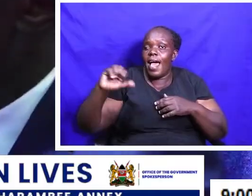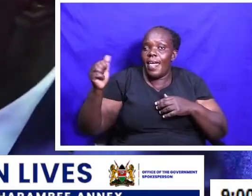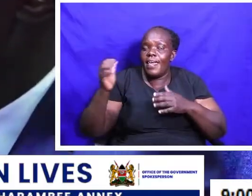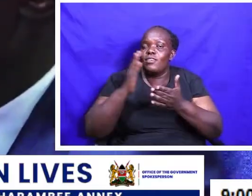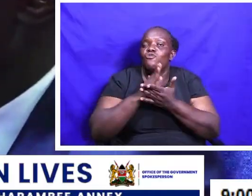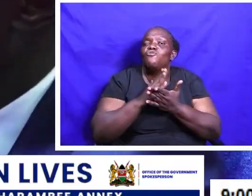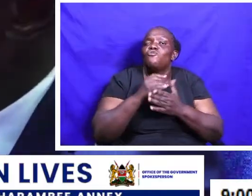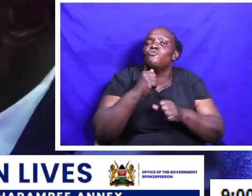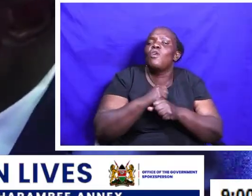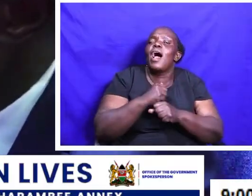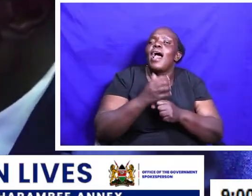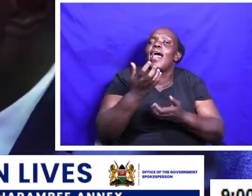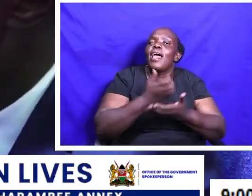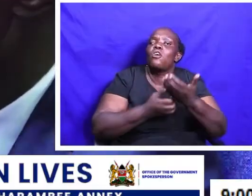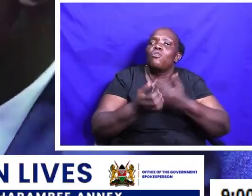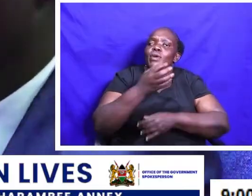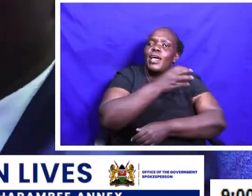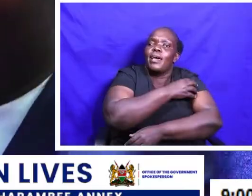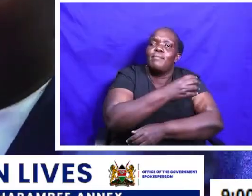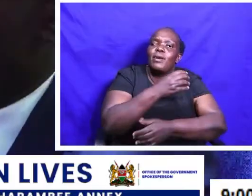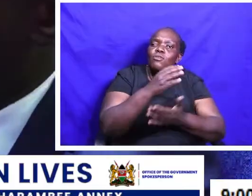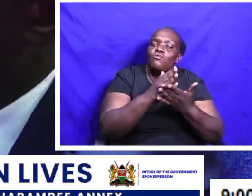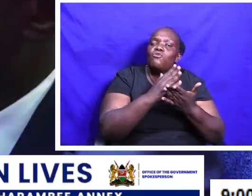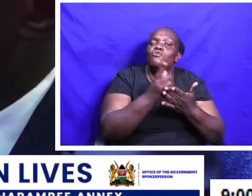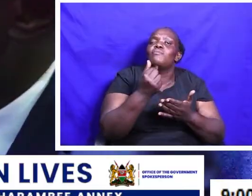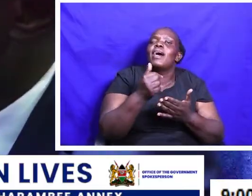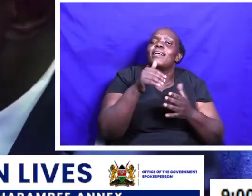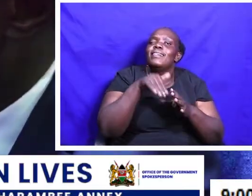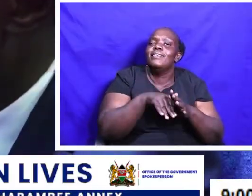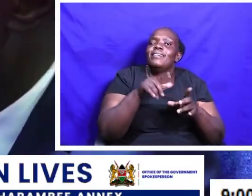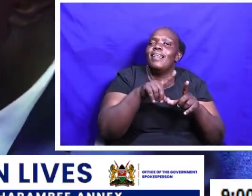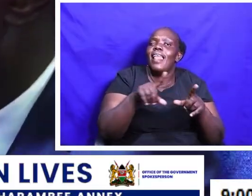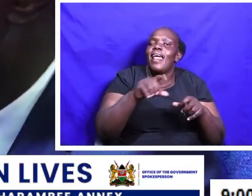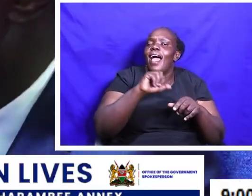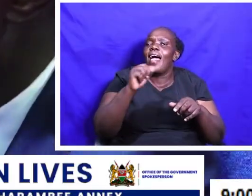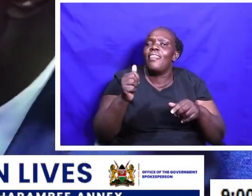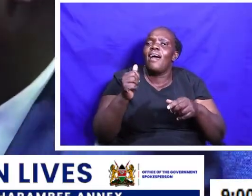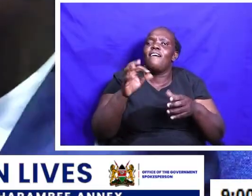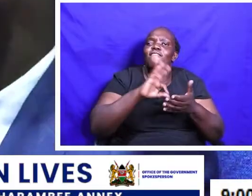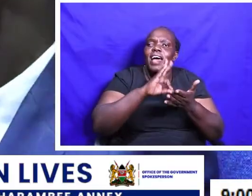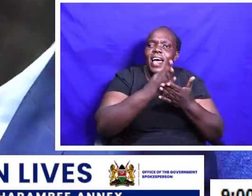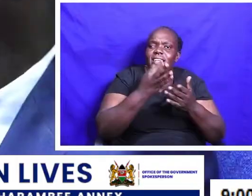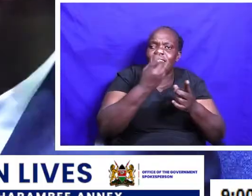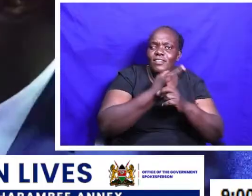county zingine pia wamefanywa economic empowerment, wameweka pesa zao katika revolving fund.